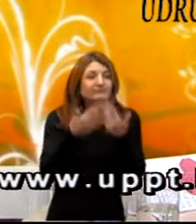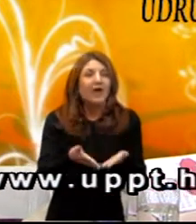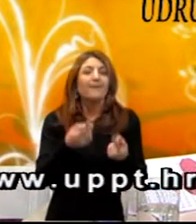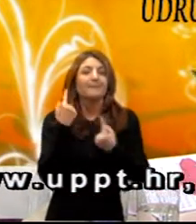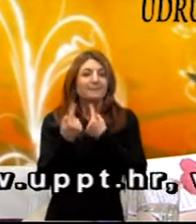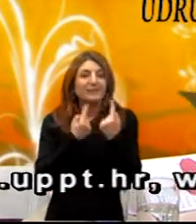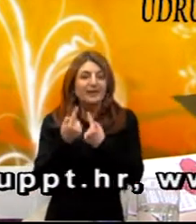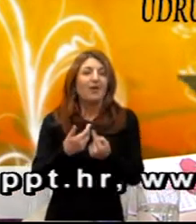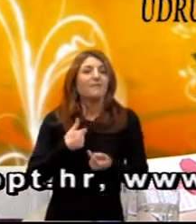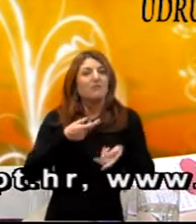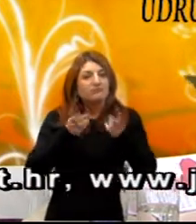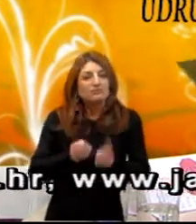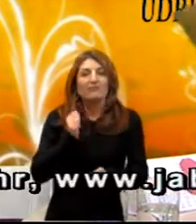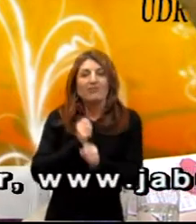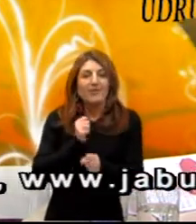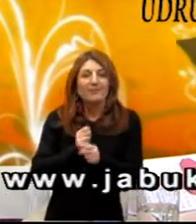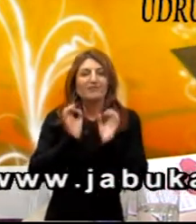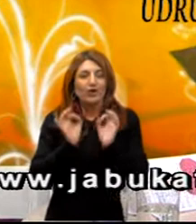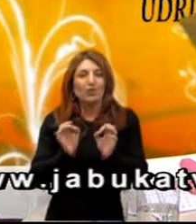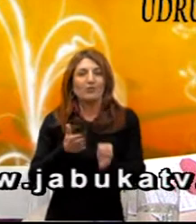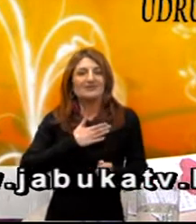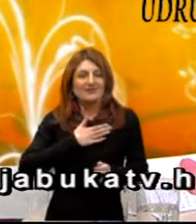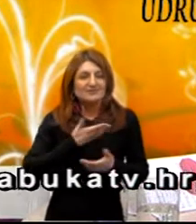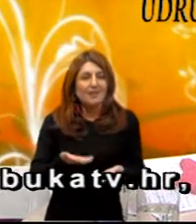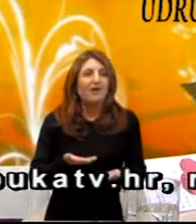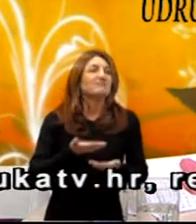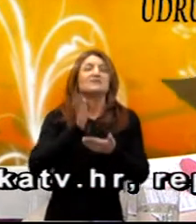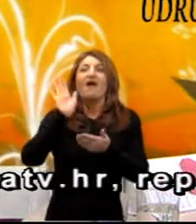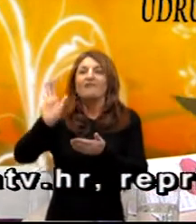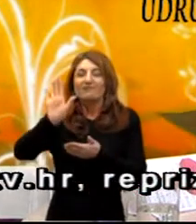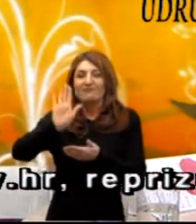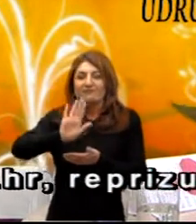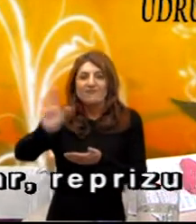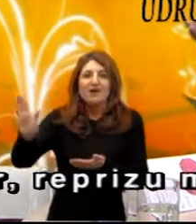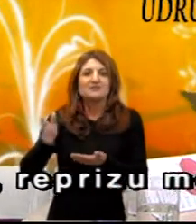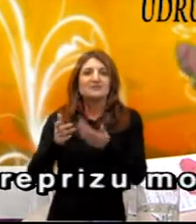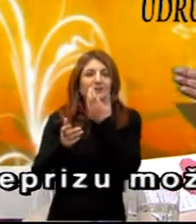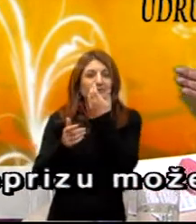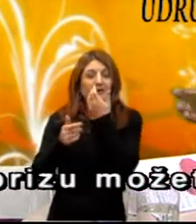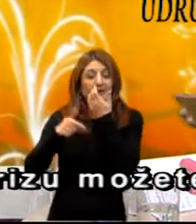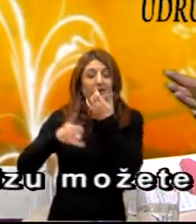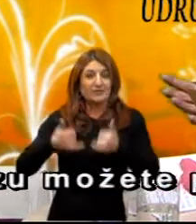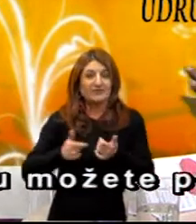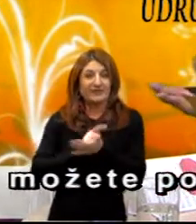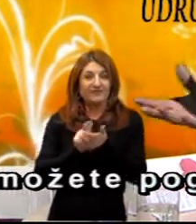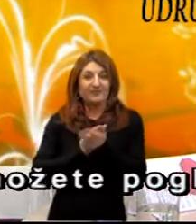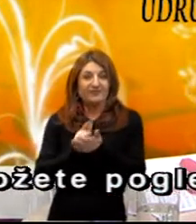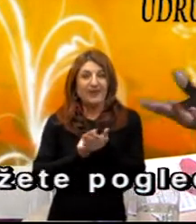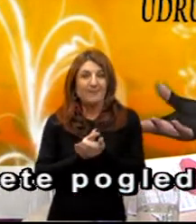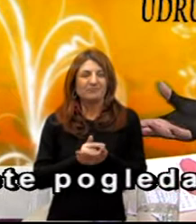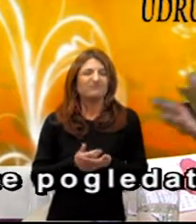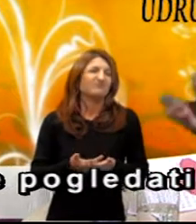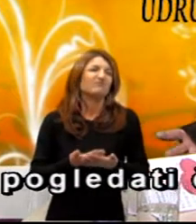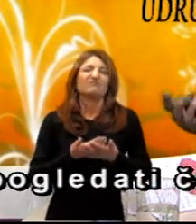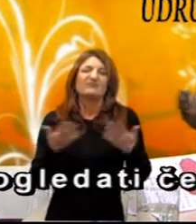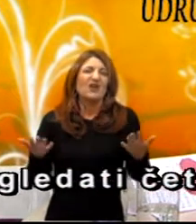da i učinimo dobro i za sebe, i za vas, i za nekoga. Zapravo da u ovoj eri koje